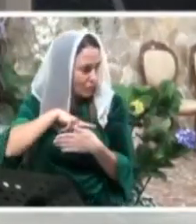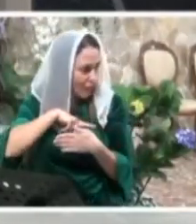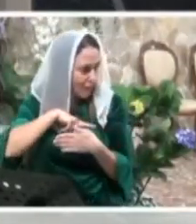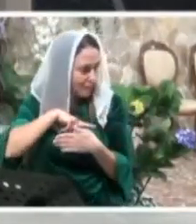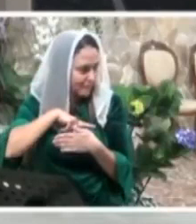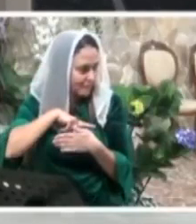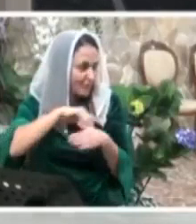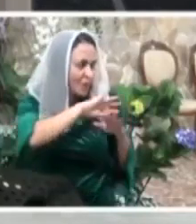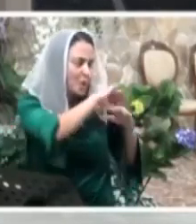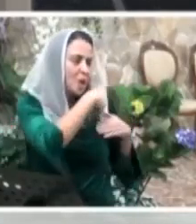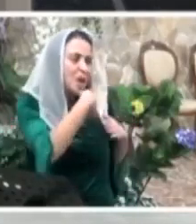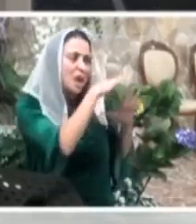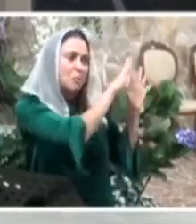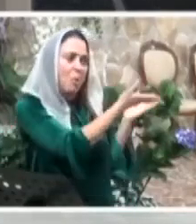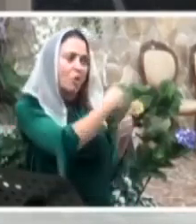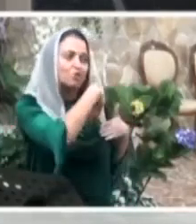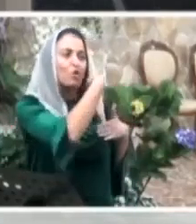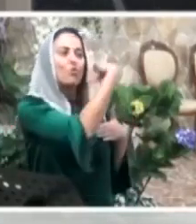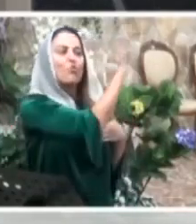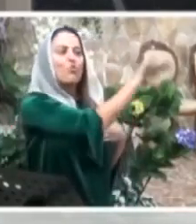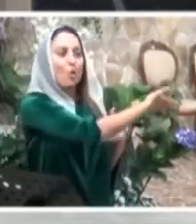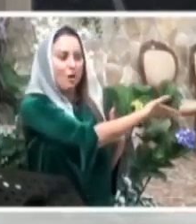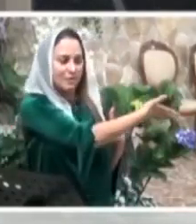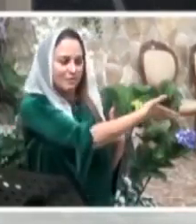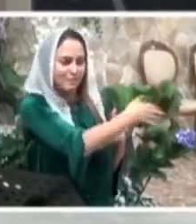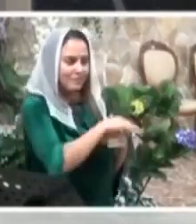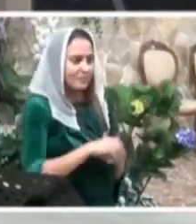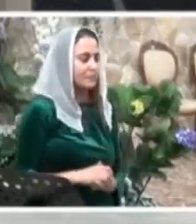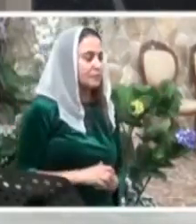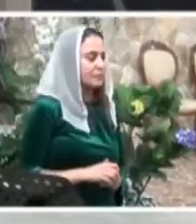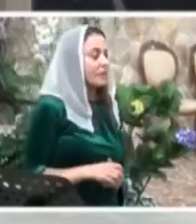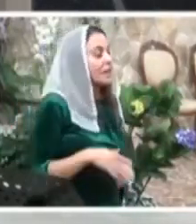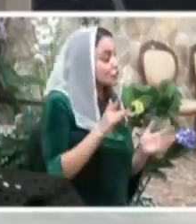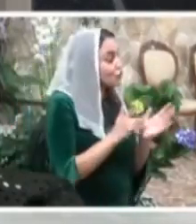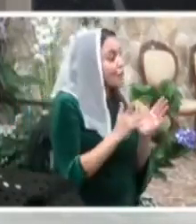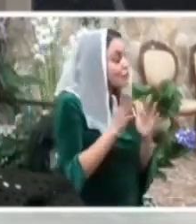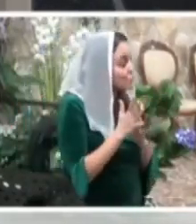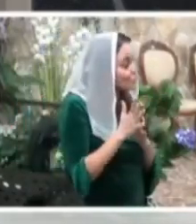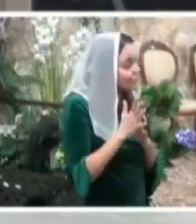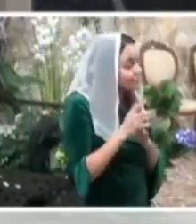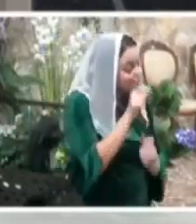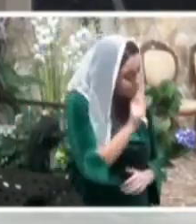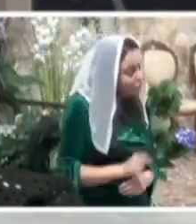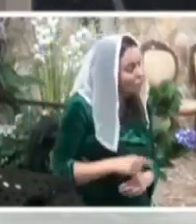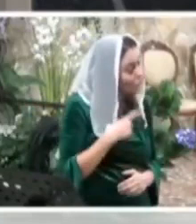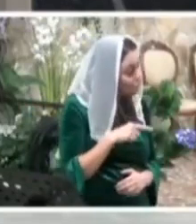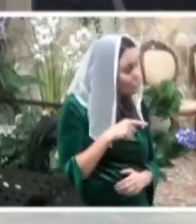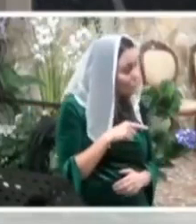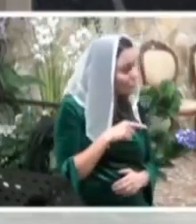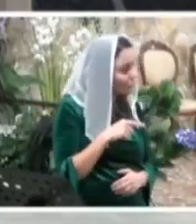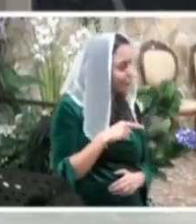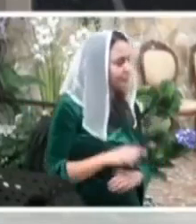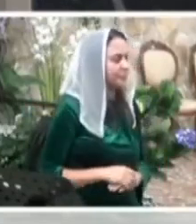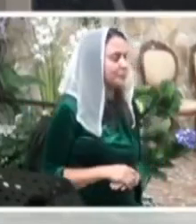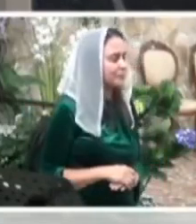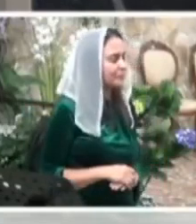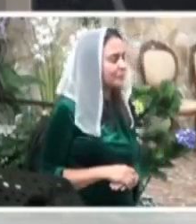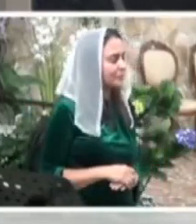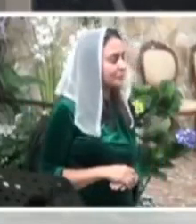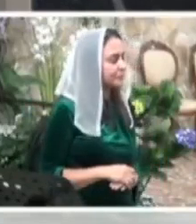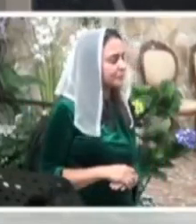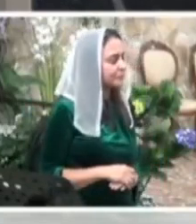Un testo di Matteo ci ricorda un'abitudine di Gesù. Dopo aver congedato la